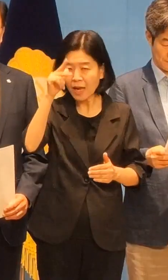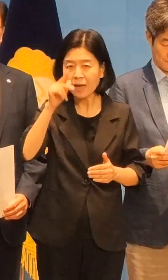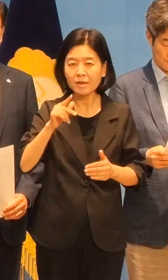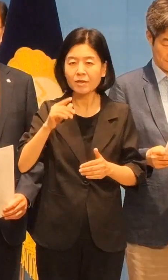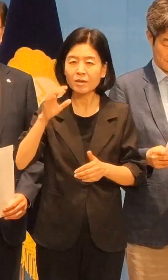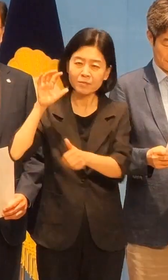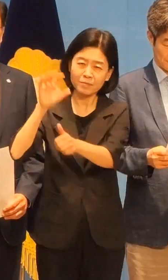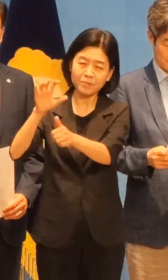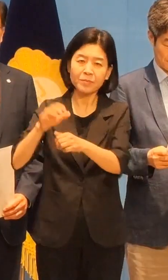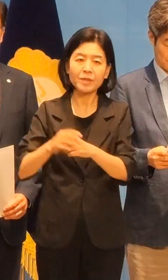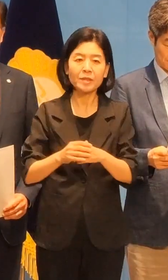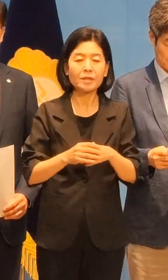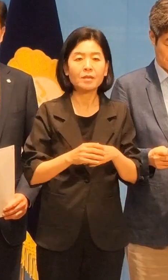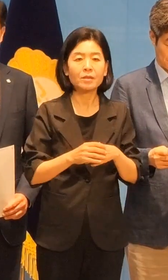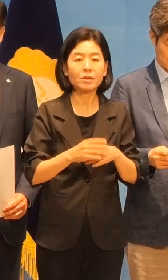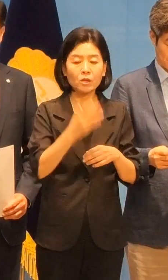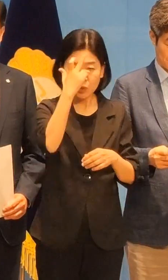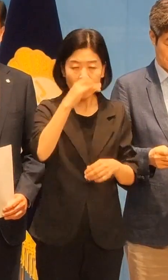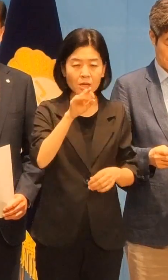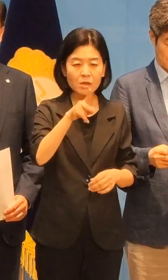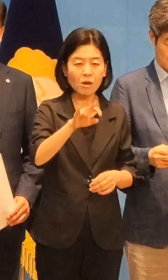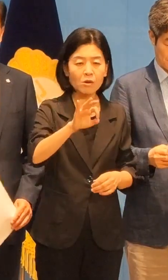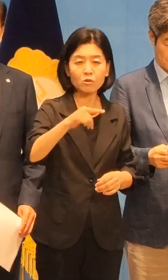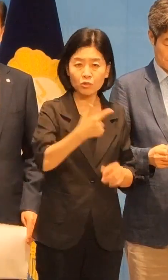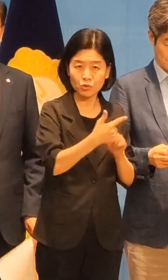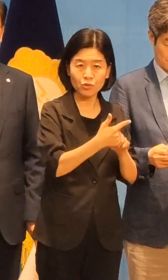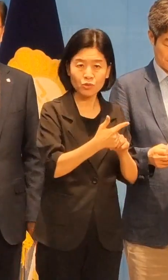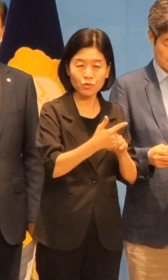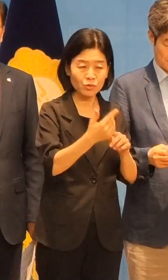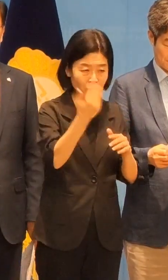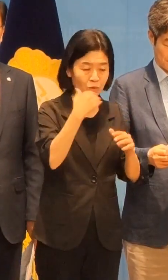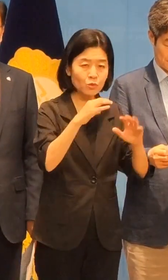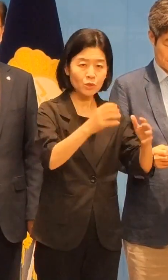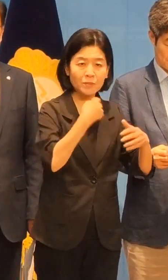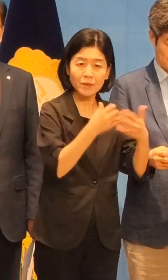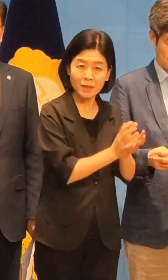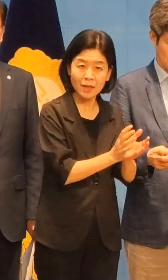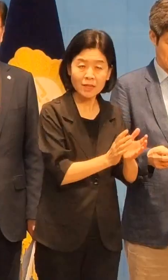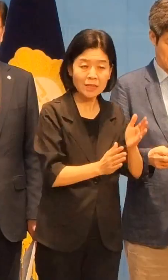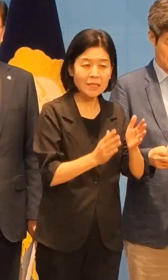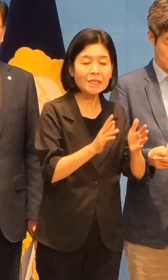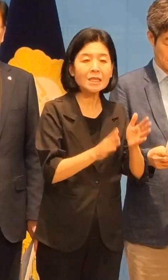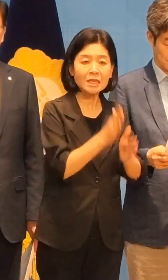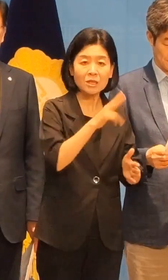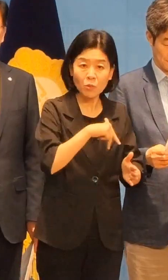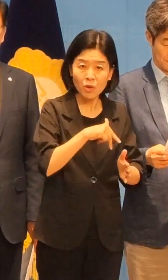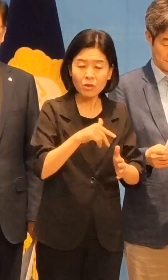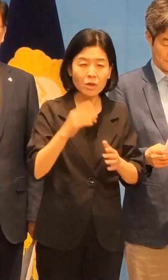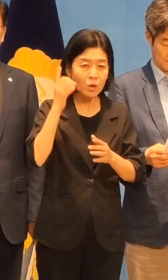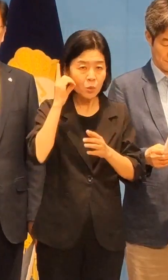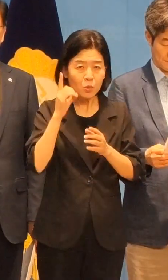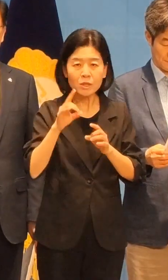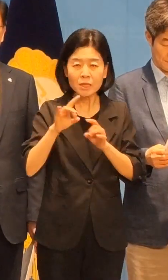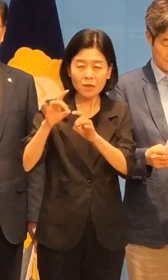의원 통신영장 기각의 진상을 밝혀라. 더불어민주당